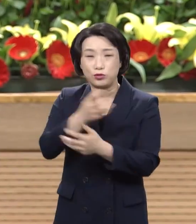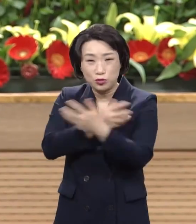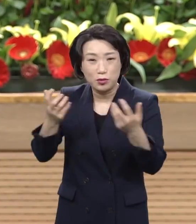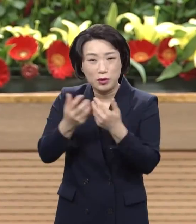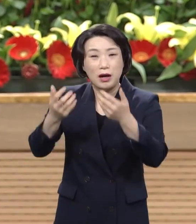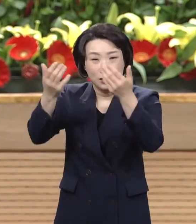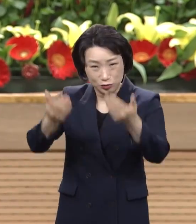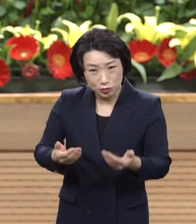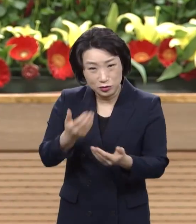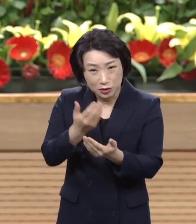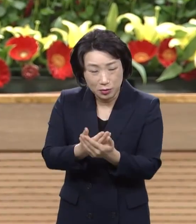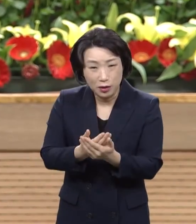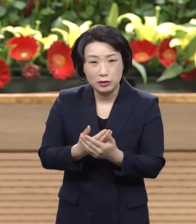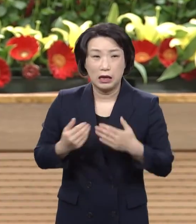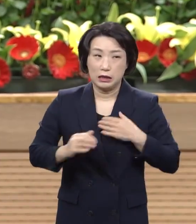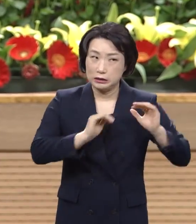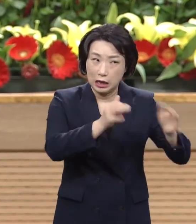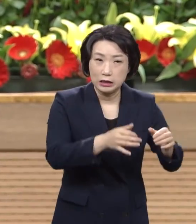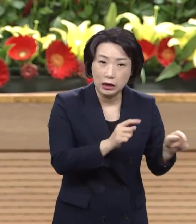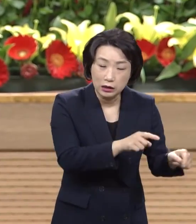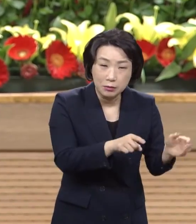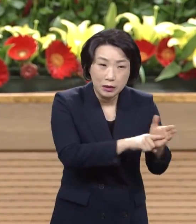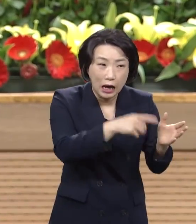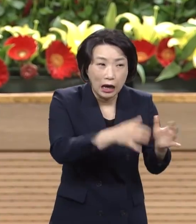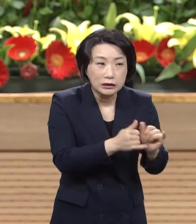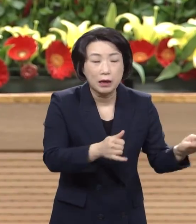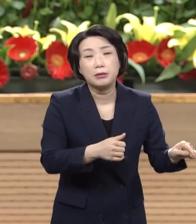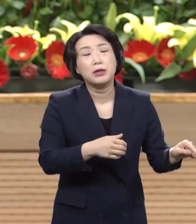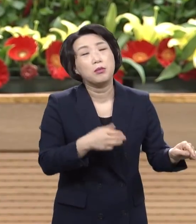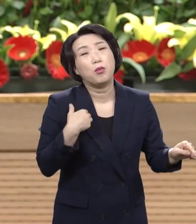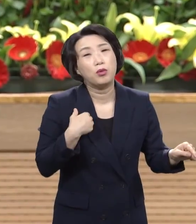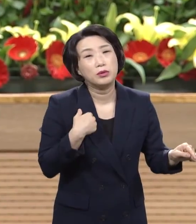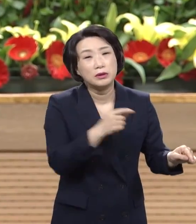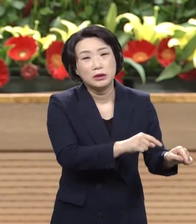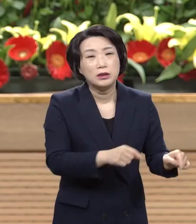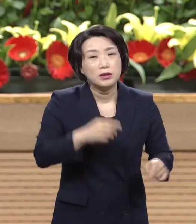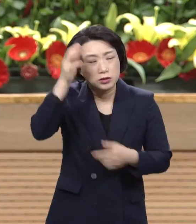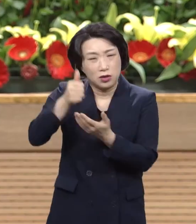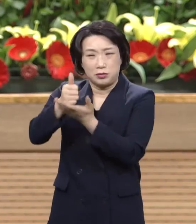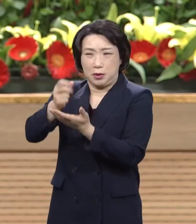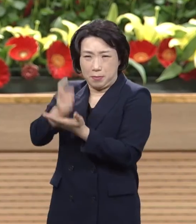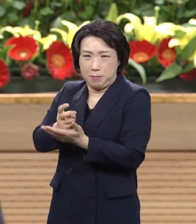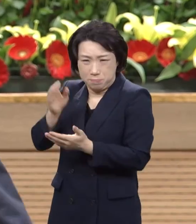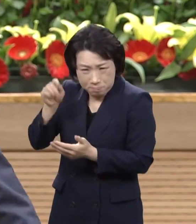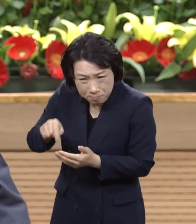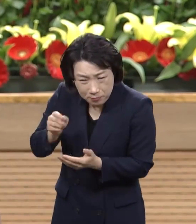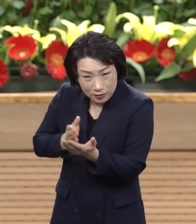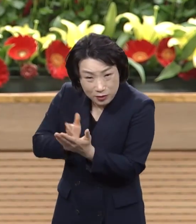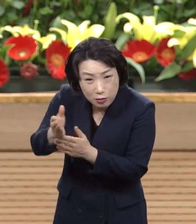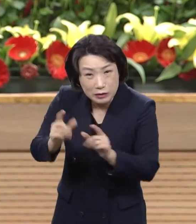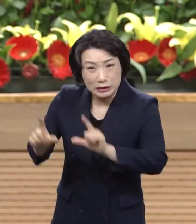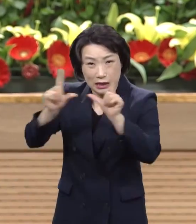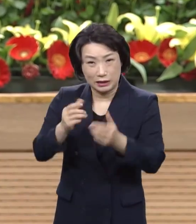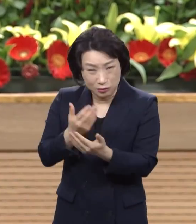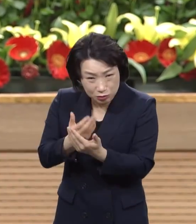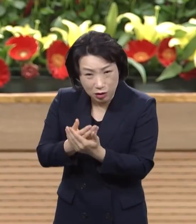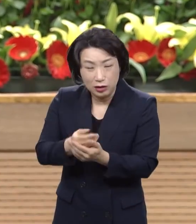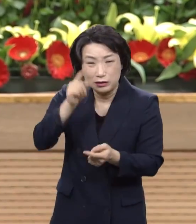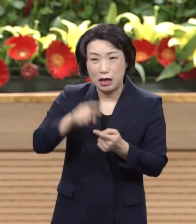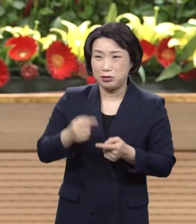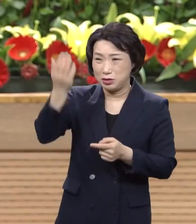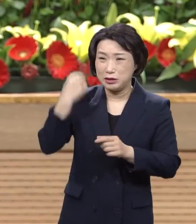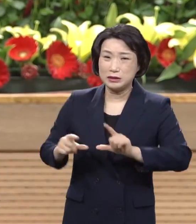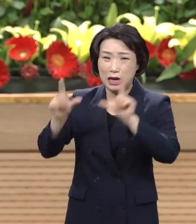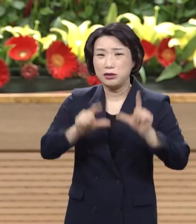축복하사 절대 세상 사람들이 알지 못하는 성령의 법으로 살게 하옵소서. 그렇게 살지 못한